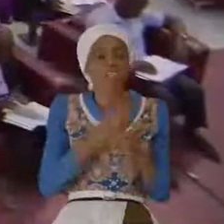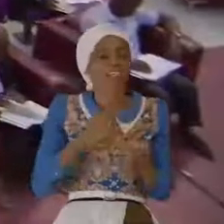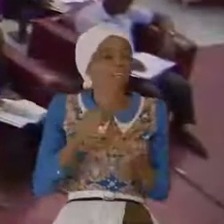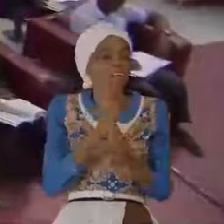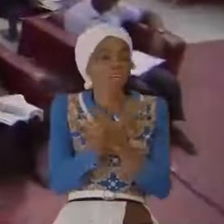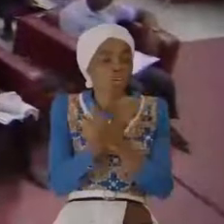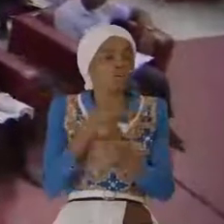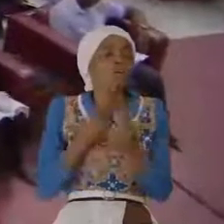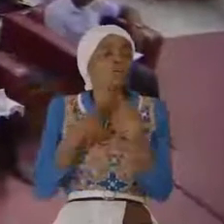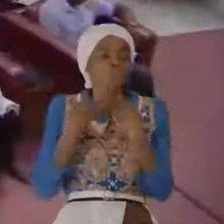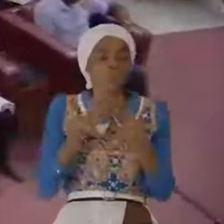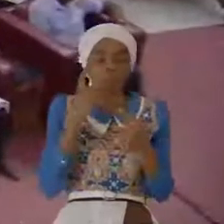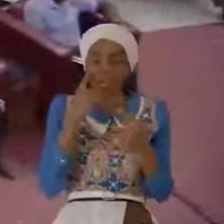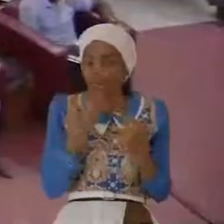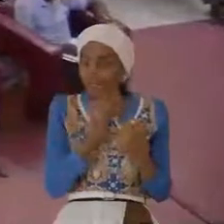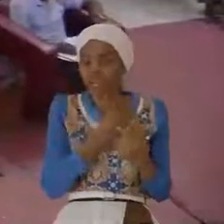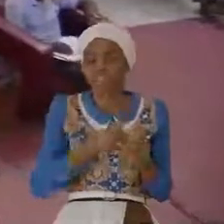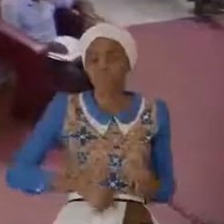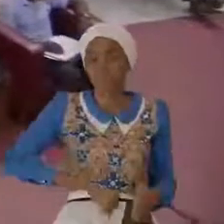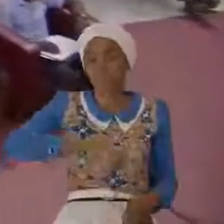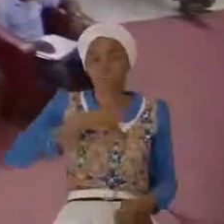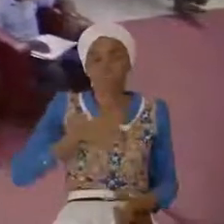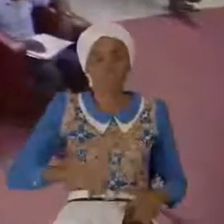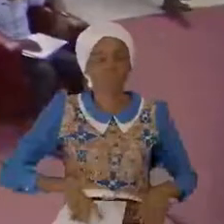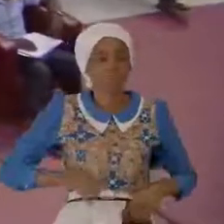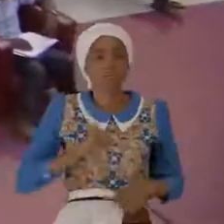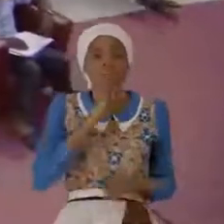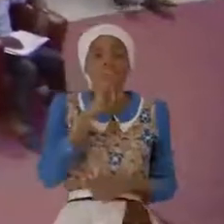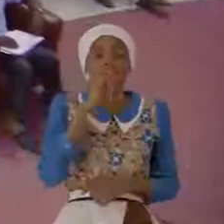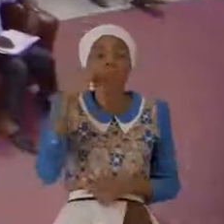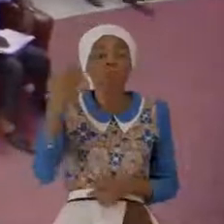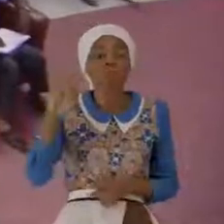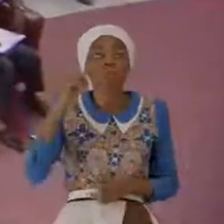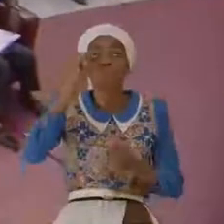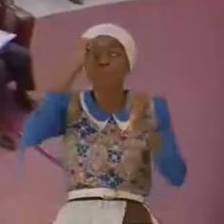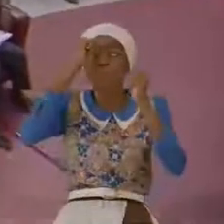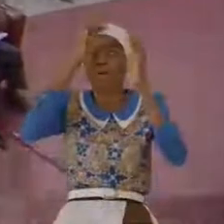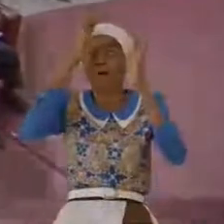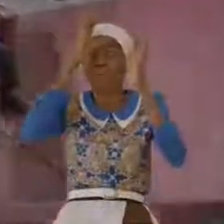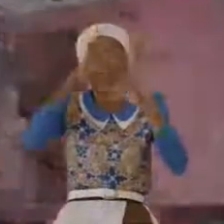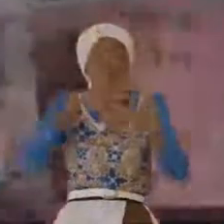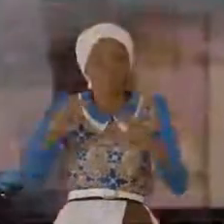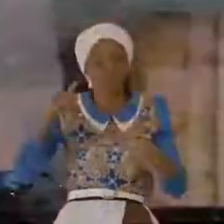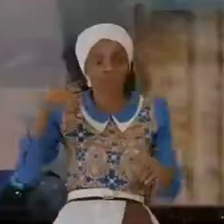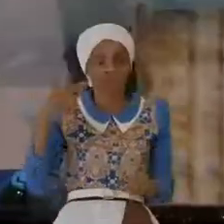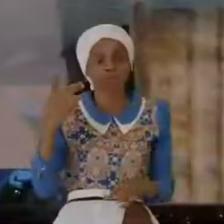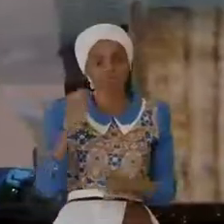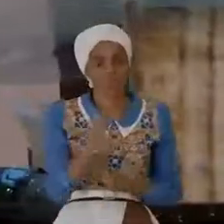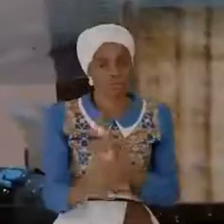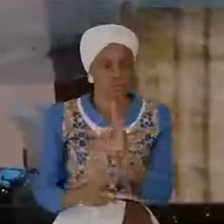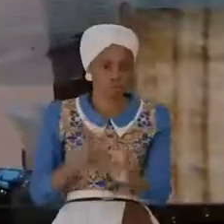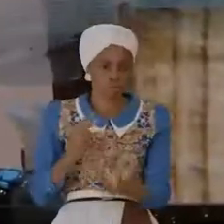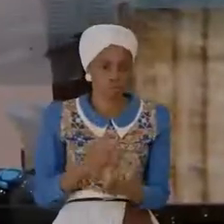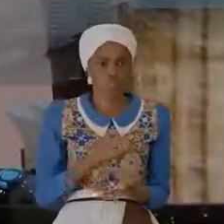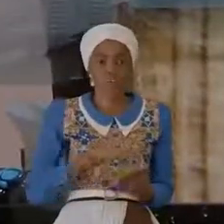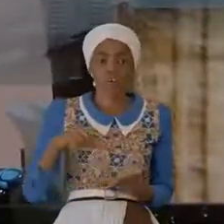de la chair, la convoitise des yeux et l'orgueil de la vie, ne vient point du Père, mais vient du monde.